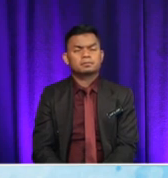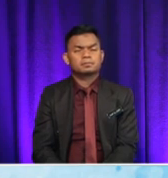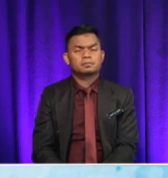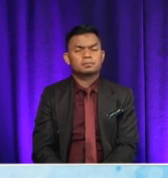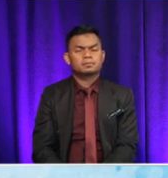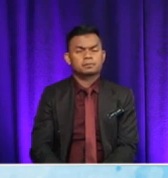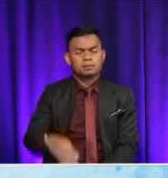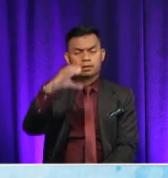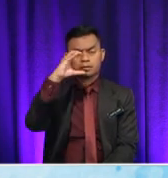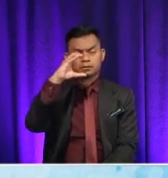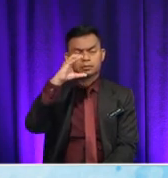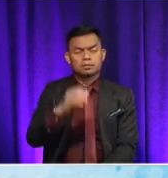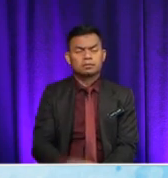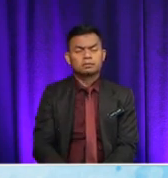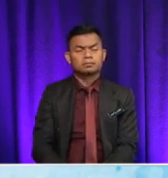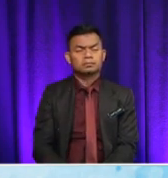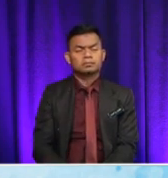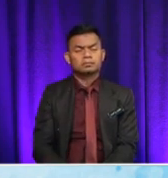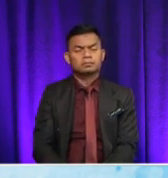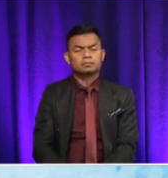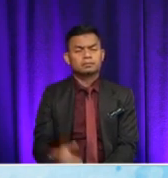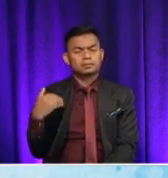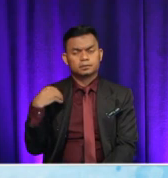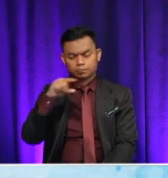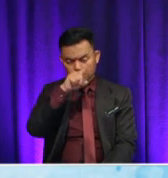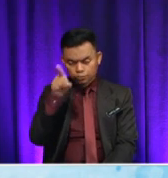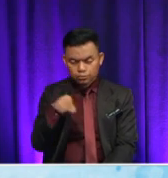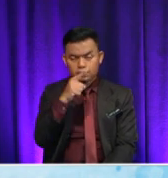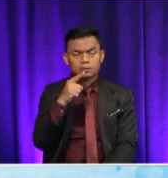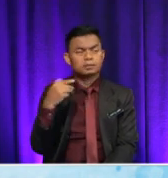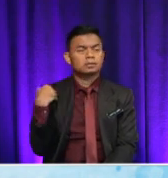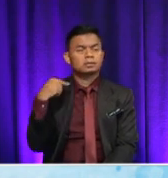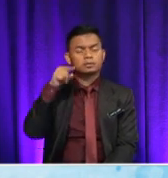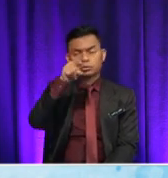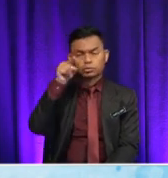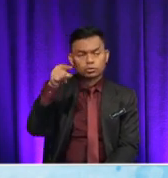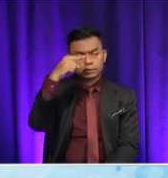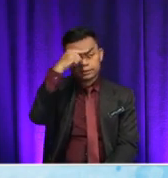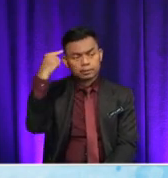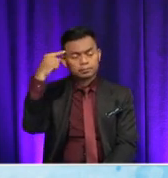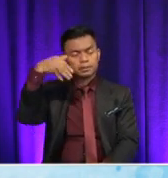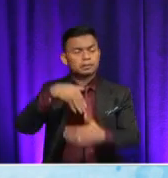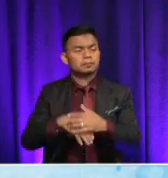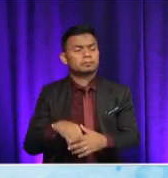si pula tengok ada bulat ada bulat lagi ada dot hitam dalam